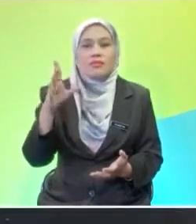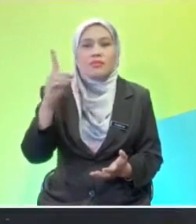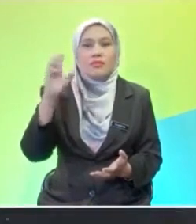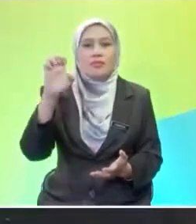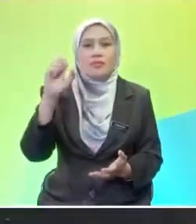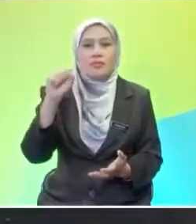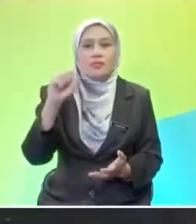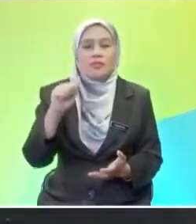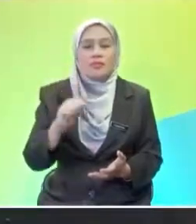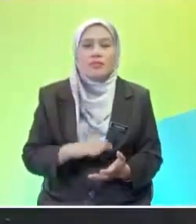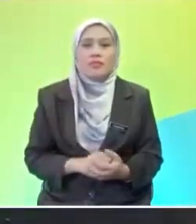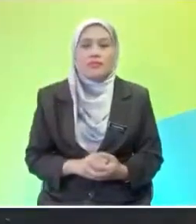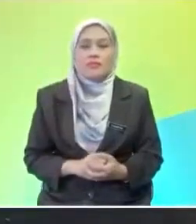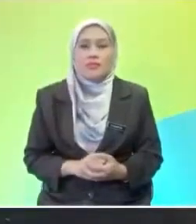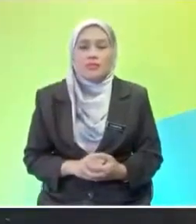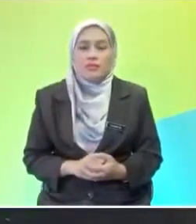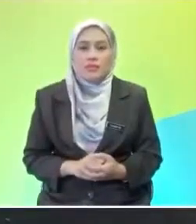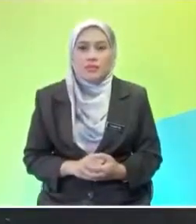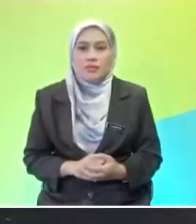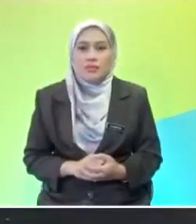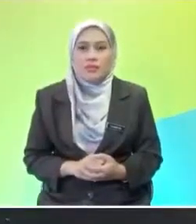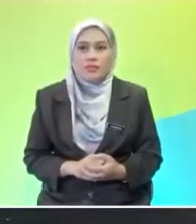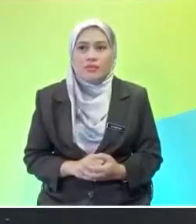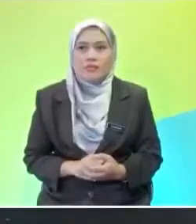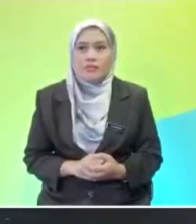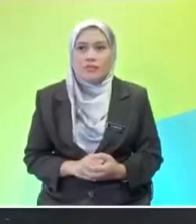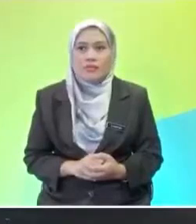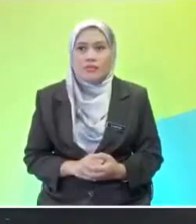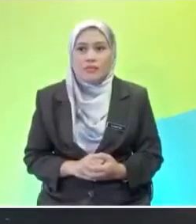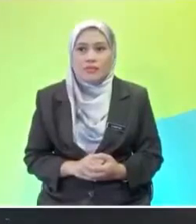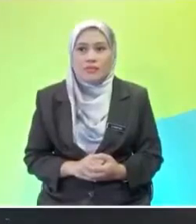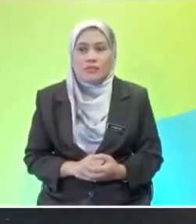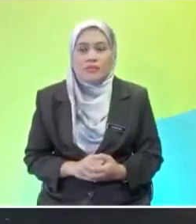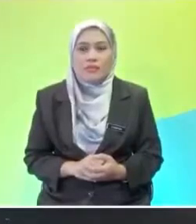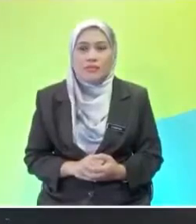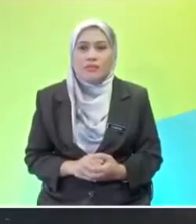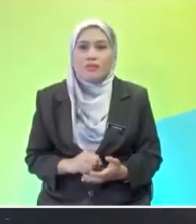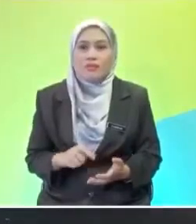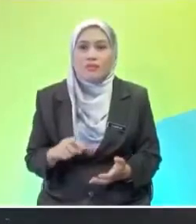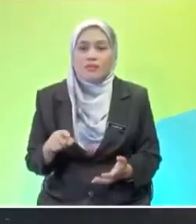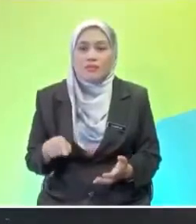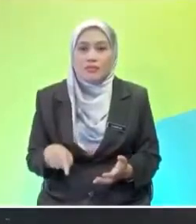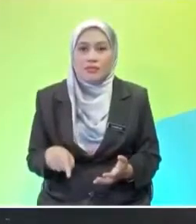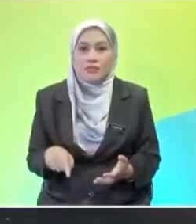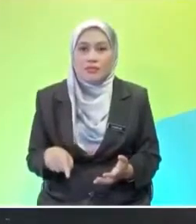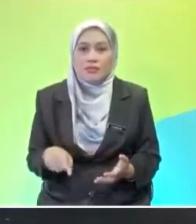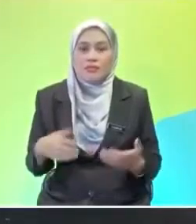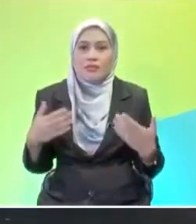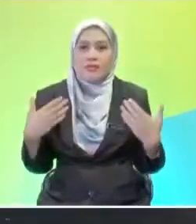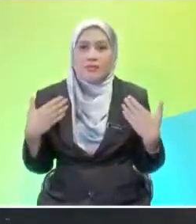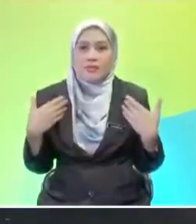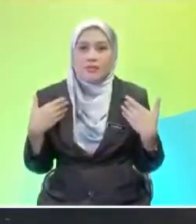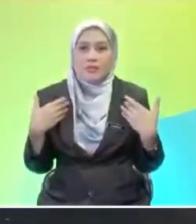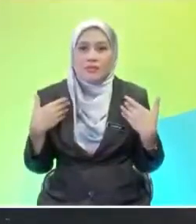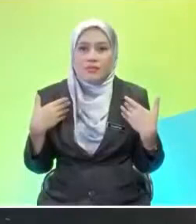pelancong. Ya, memang sangat-sangat seronok kalau berada di sana. Jadi tempat di sinilah adalah merupakan tarikan semula jadi